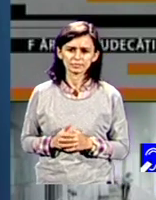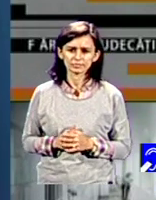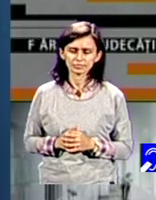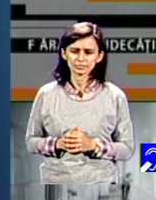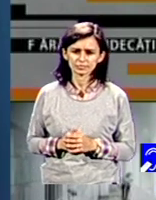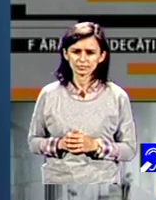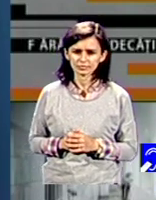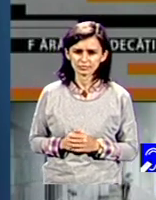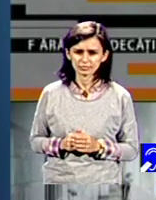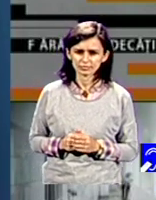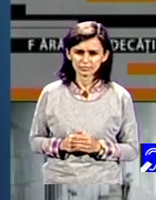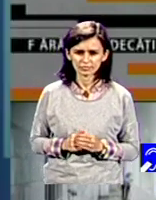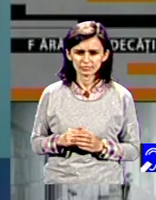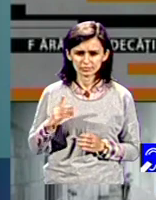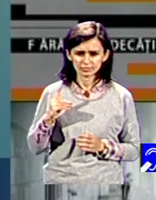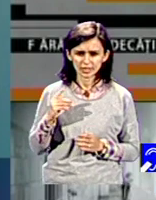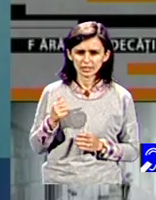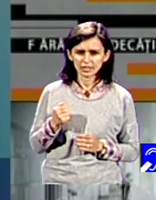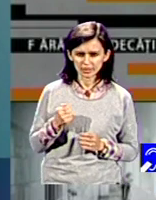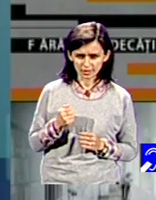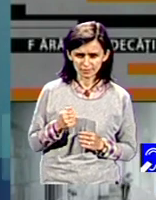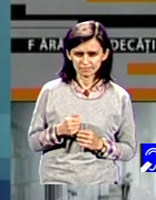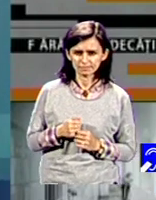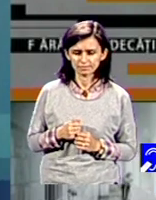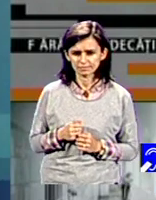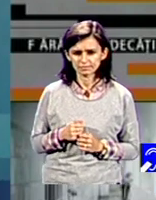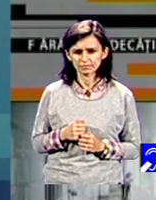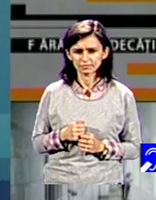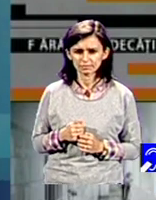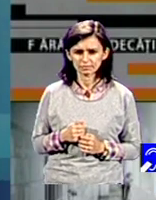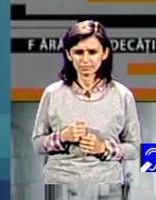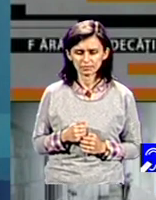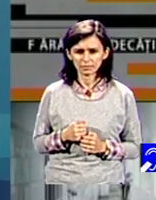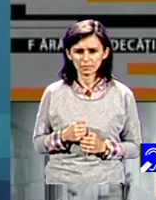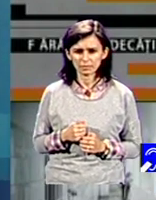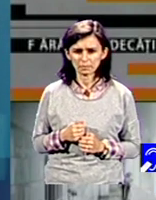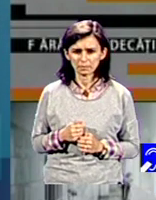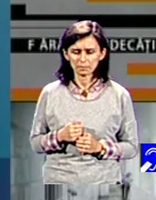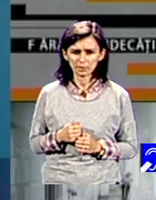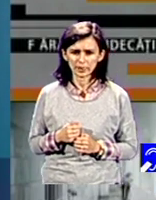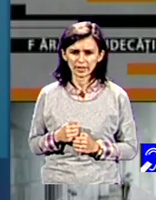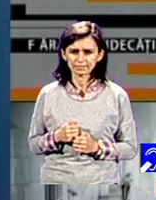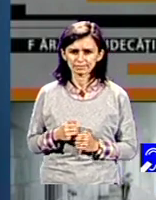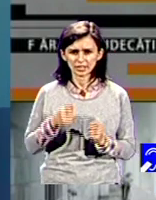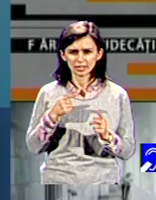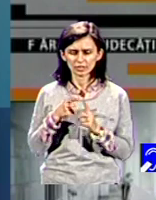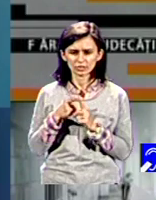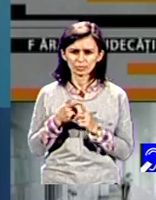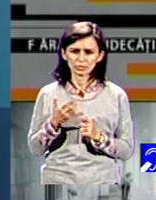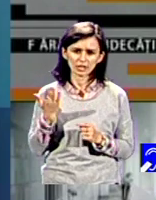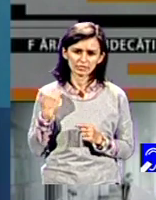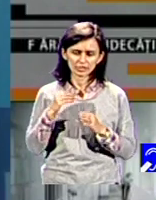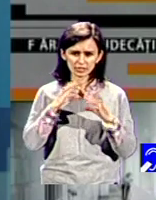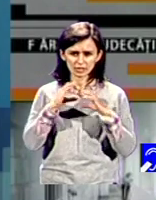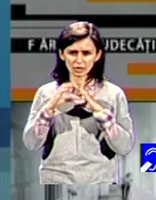ajuns am cumva direcția a fost de acum Monica la un nivel cât mai